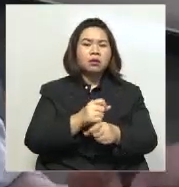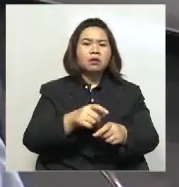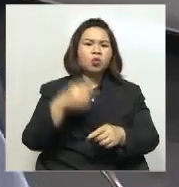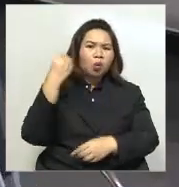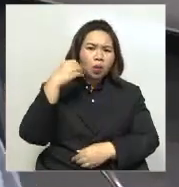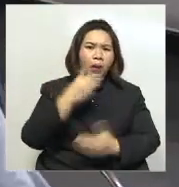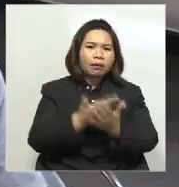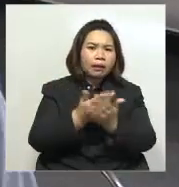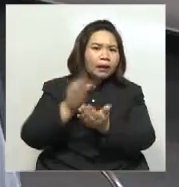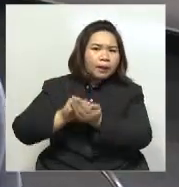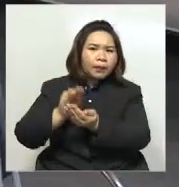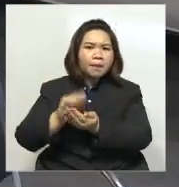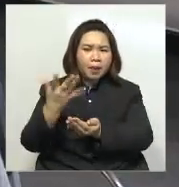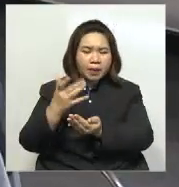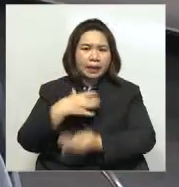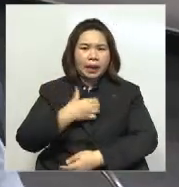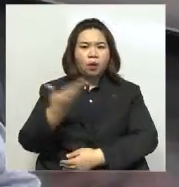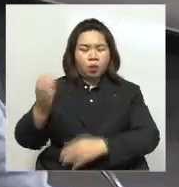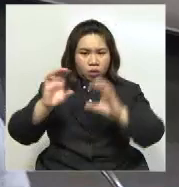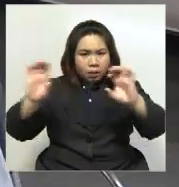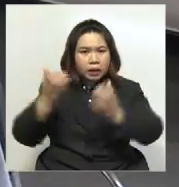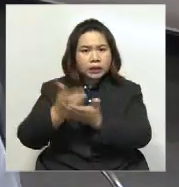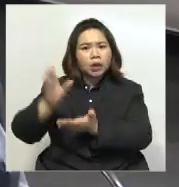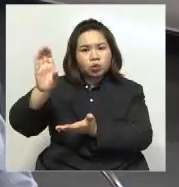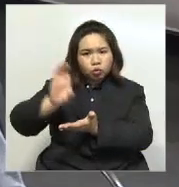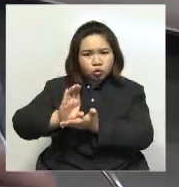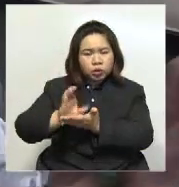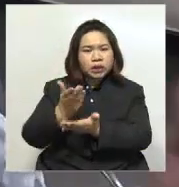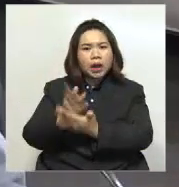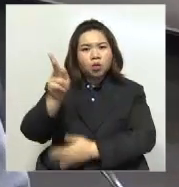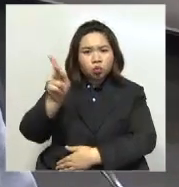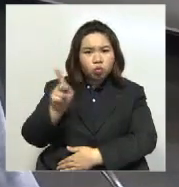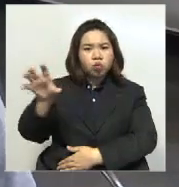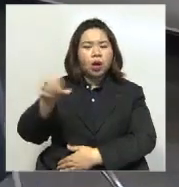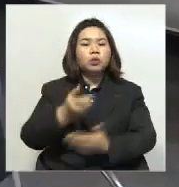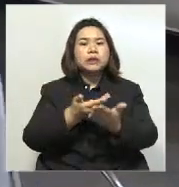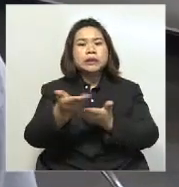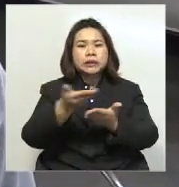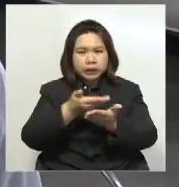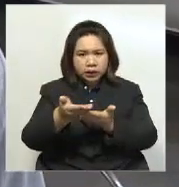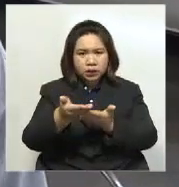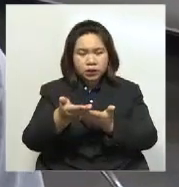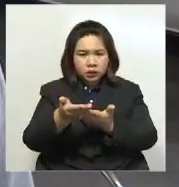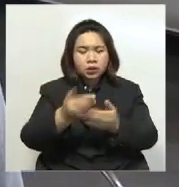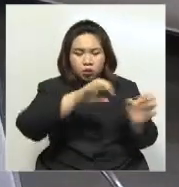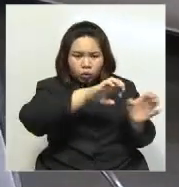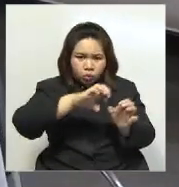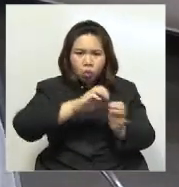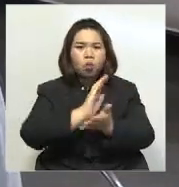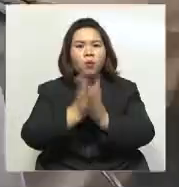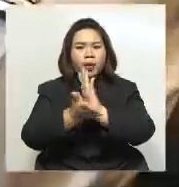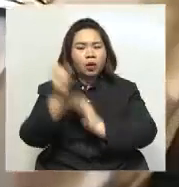ให้รัฐบาลสนับสนุนเรื่องกองทุนเรื่องกู้เรื่องกองทุนที่อยากจะกู้ออกมาไม่ได้บ้างนะครับ